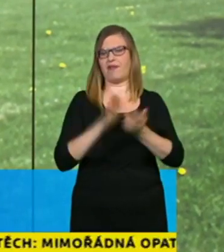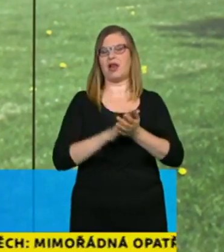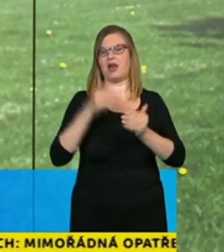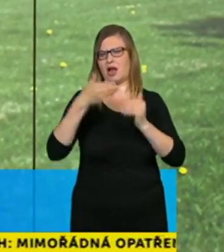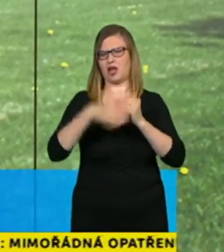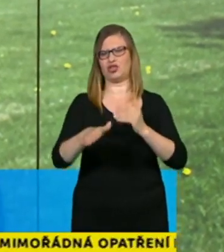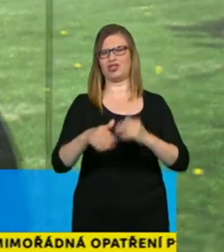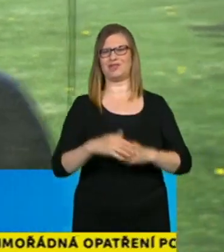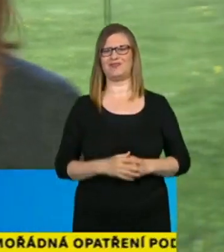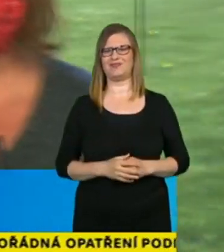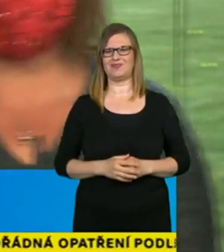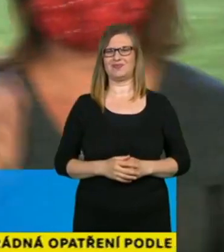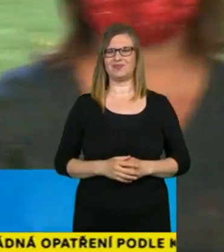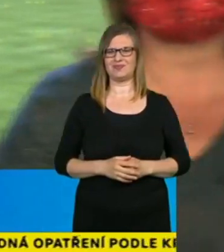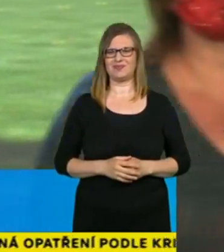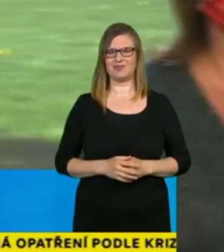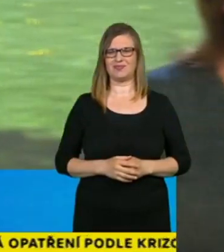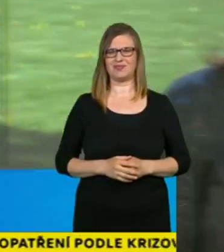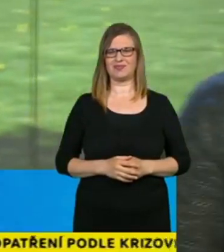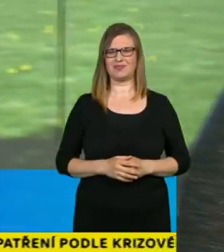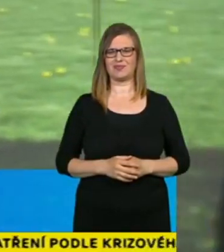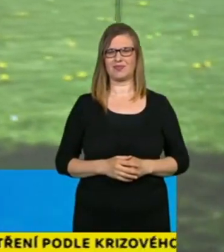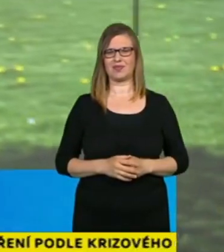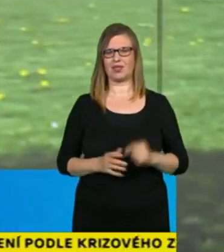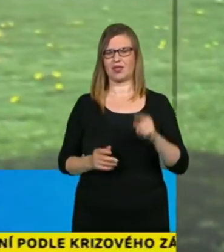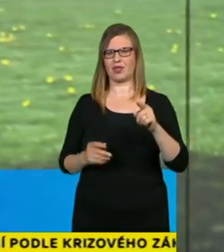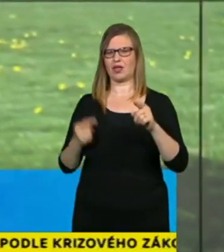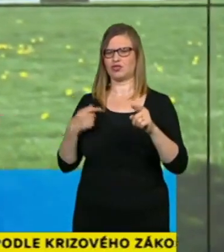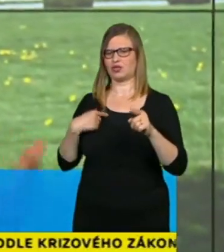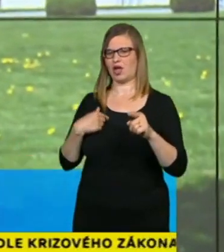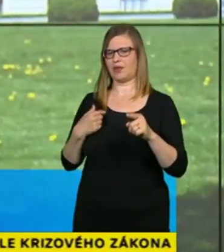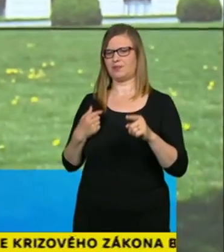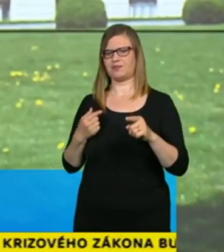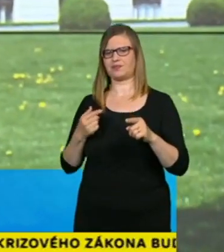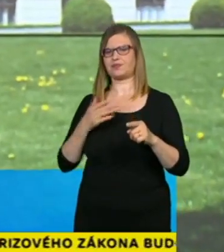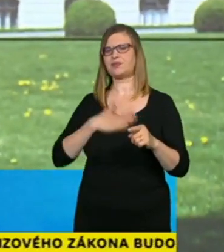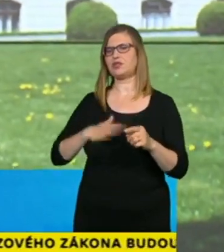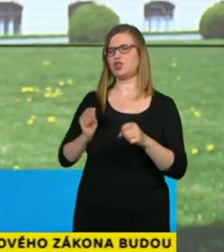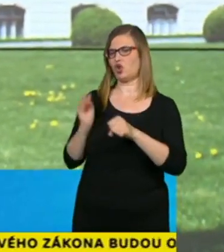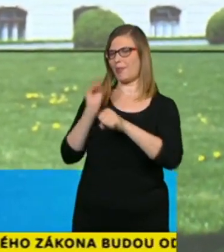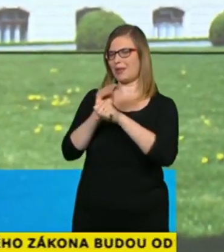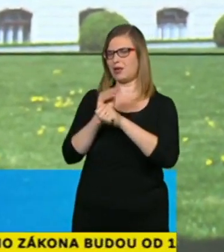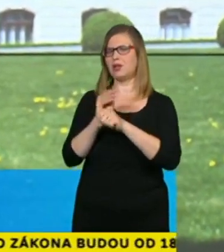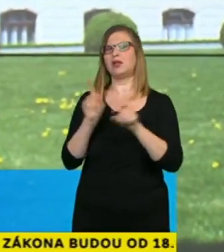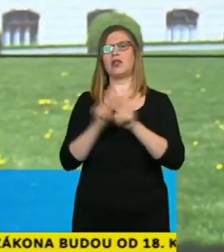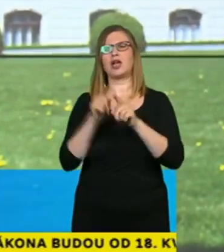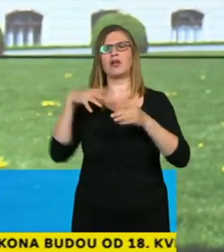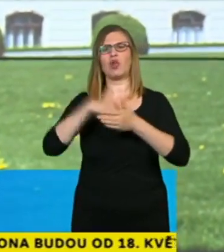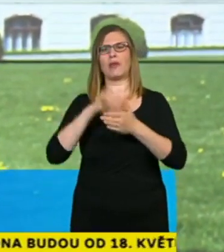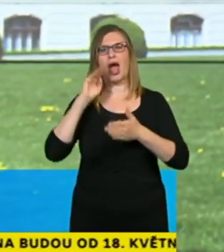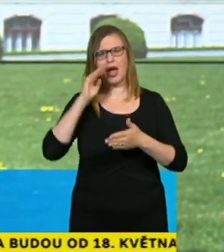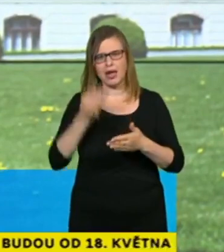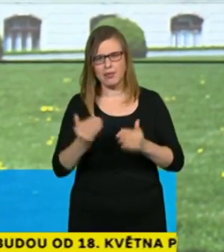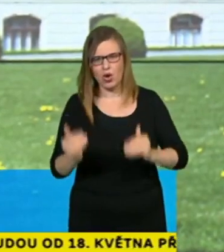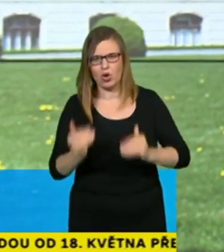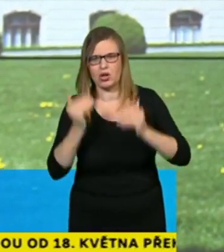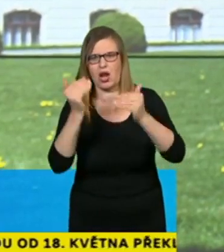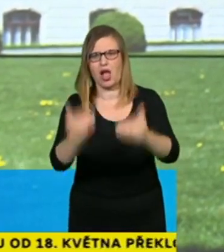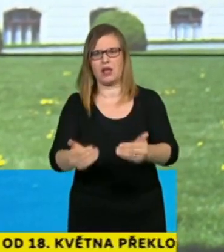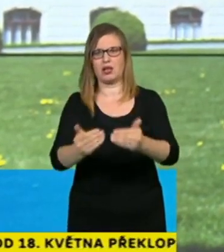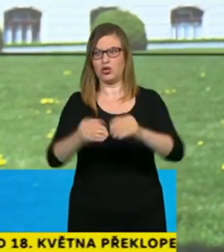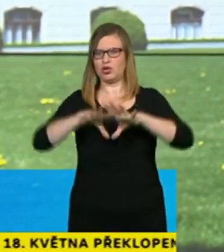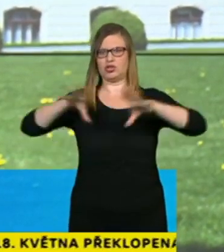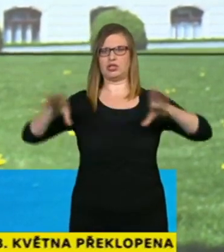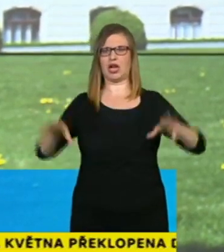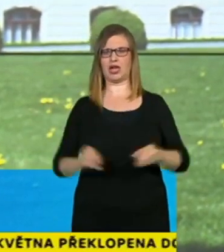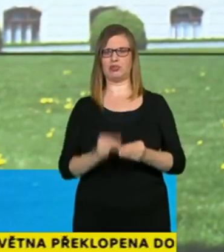zpochybnila. Děkuju. Já to doplním ještě. Určitě to není správně. Máme tam odklad nájemného, který už v tuto chvíli dělá přibližně 3